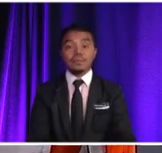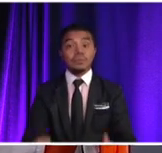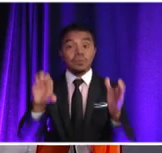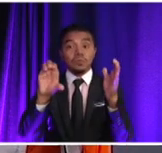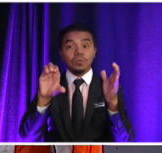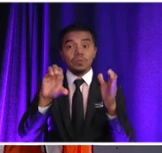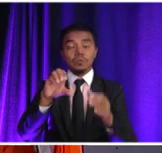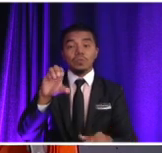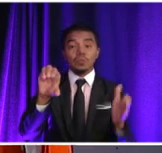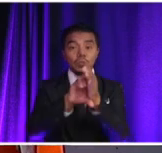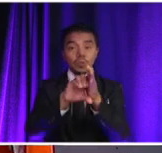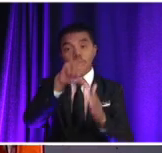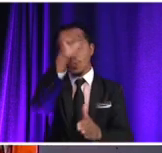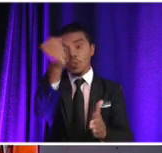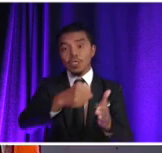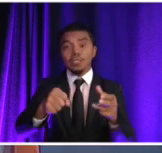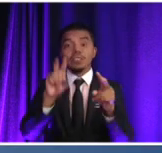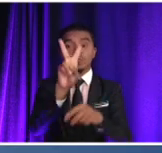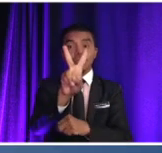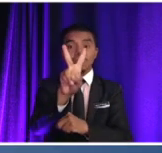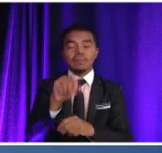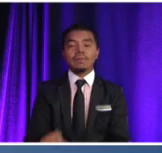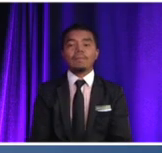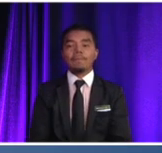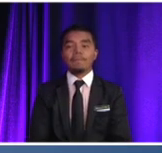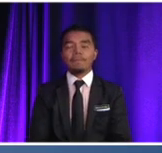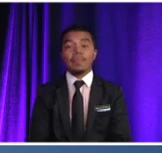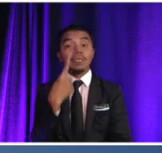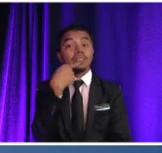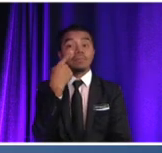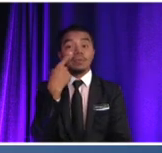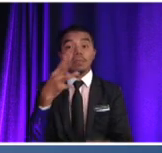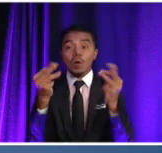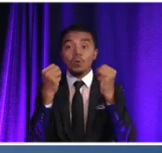Siapa yang boleh membantu Cikgu untuk menjawab soal yang ini